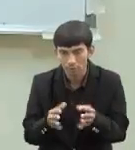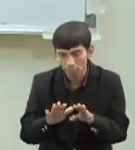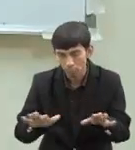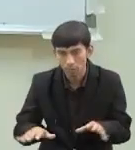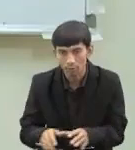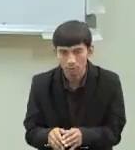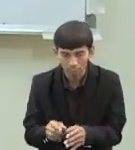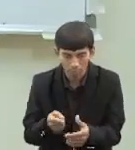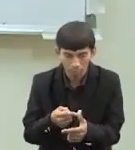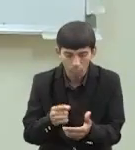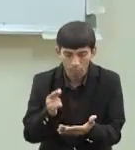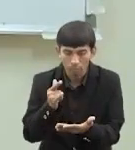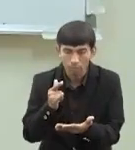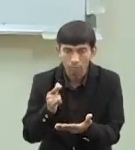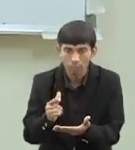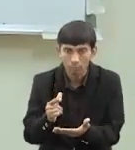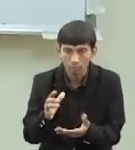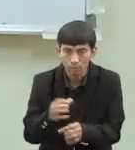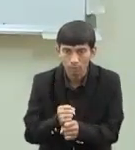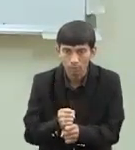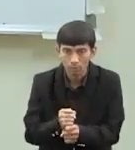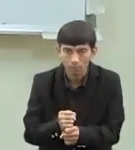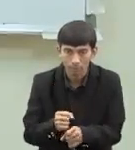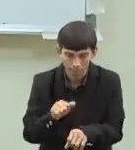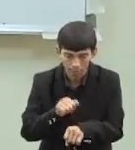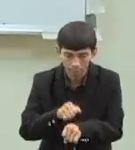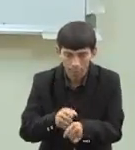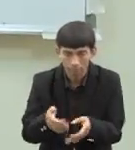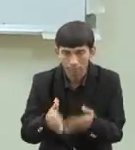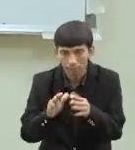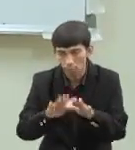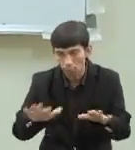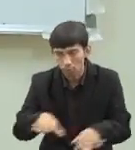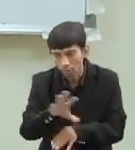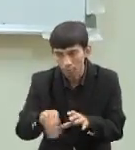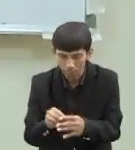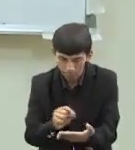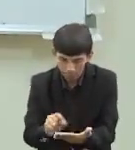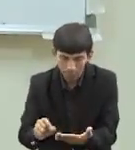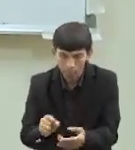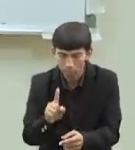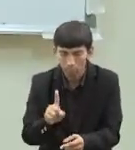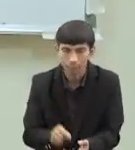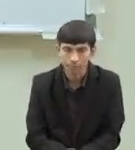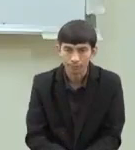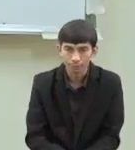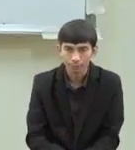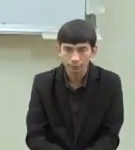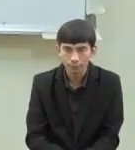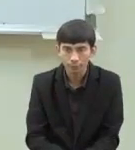À, con chan con chăng mơ nó bánh chọc này riêng nè khu miến cái cáp thì hãy con thơ